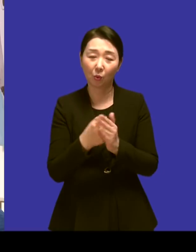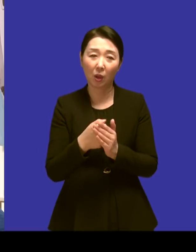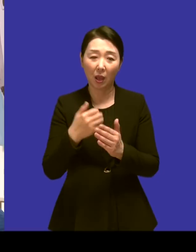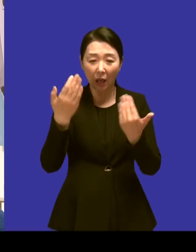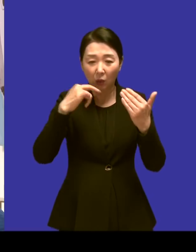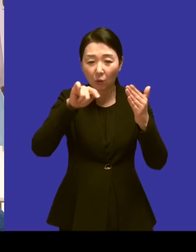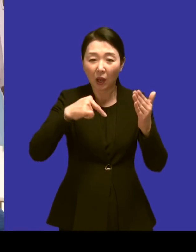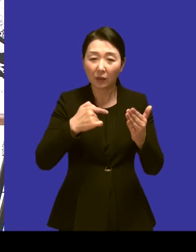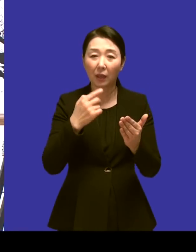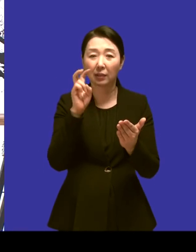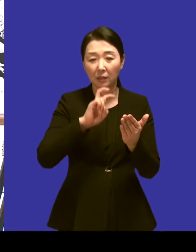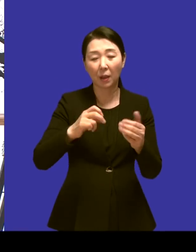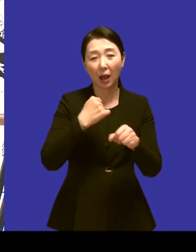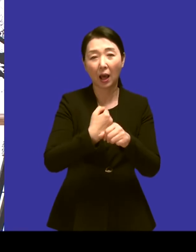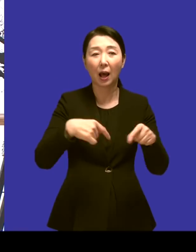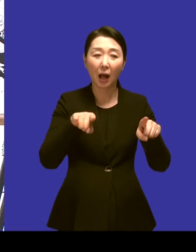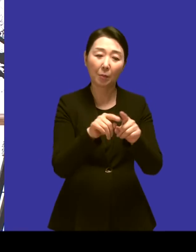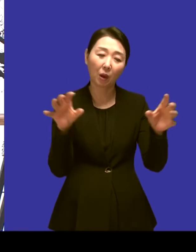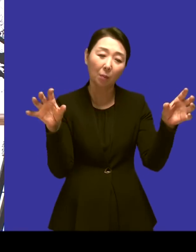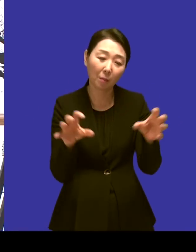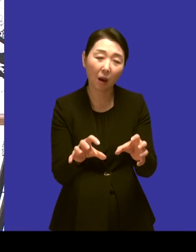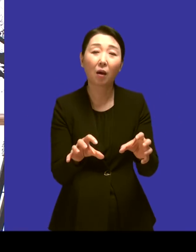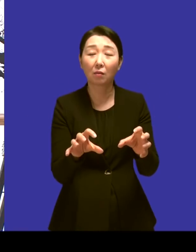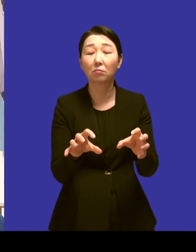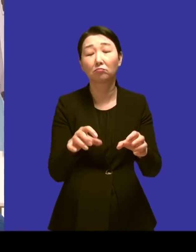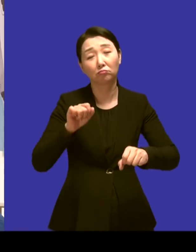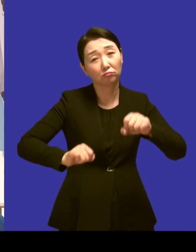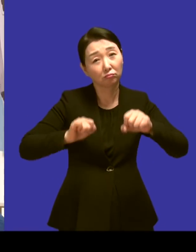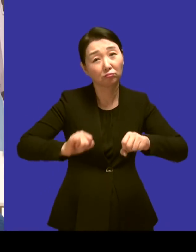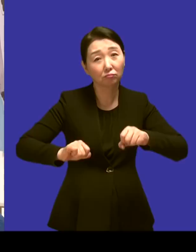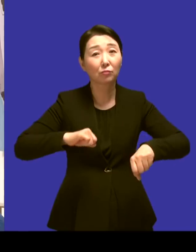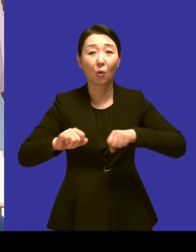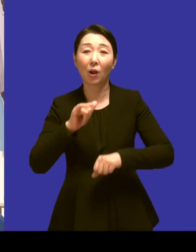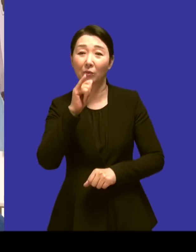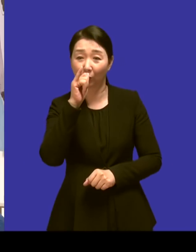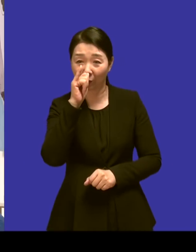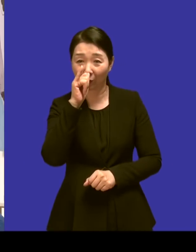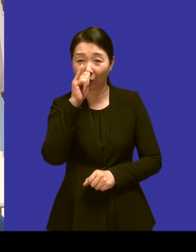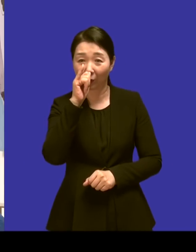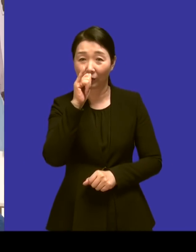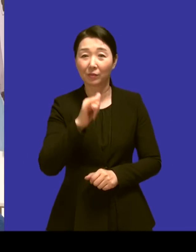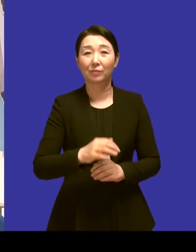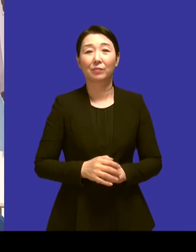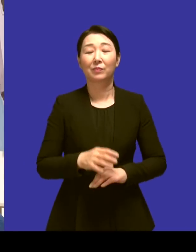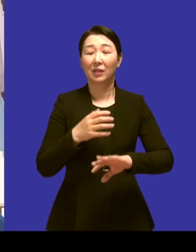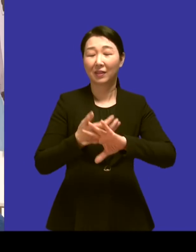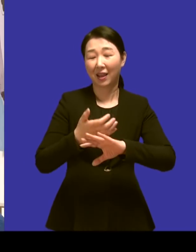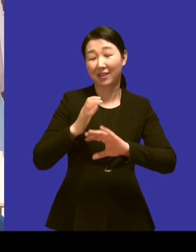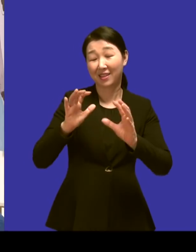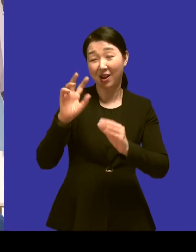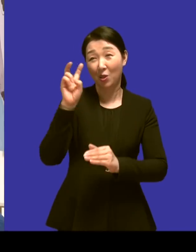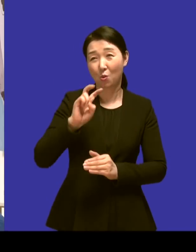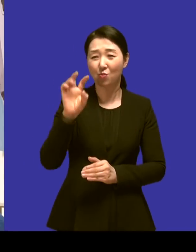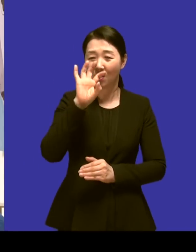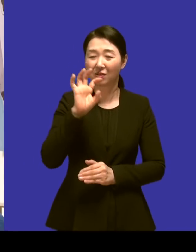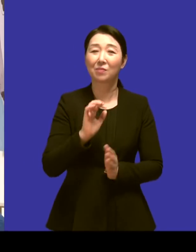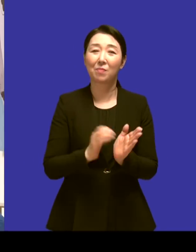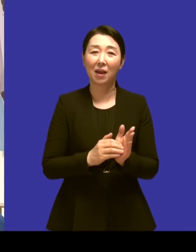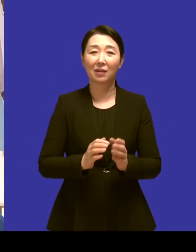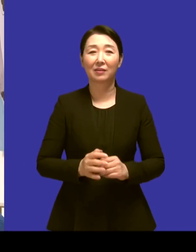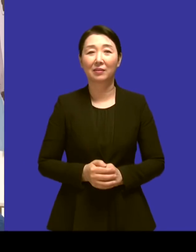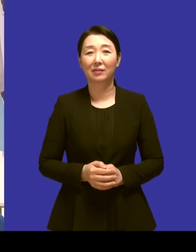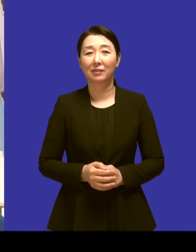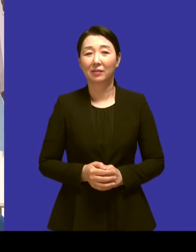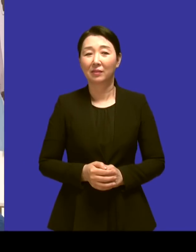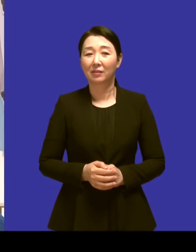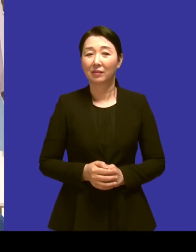친구들이랑 해가지고 이제 밴드를 했어요. 라디오 헤드 막부터 시작해가지고 막 뮤즈 막 다양한 막 그런 해외 곡들을 연습하다가 어떤 미국